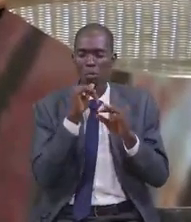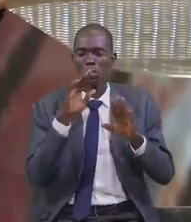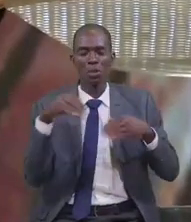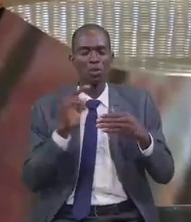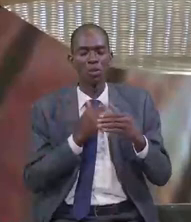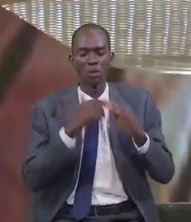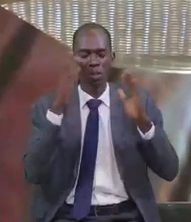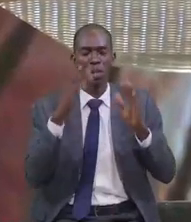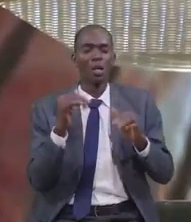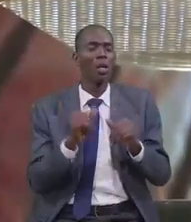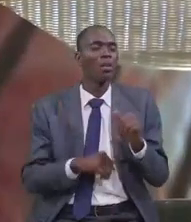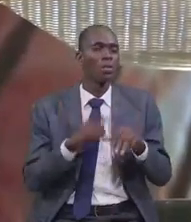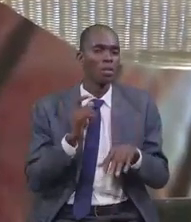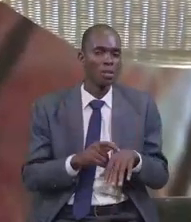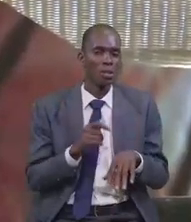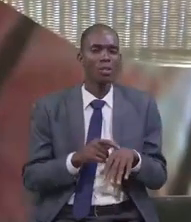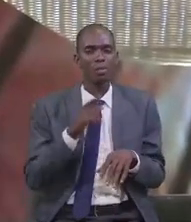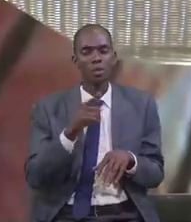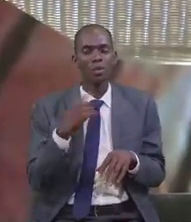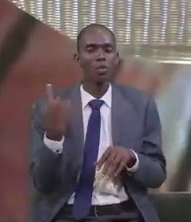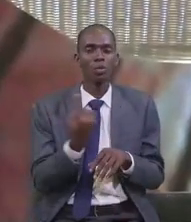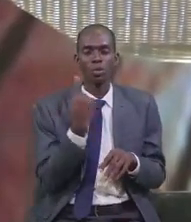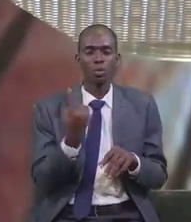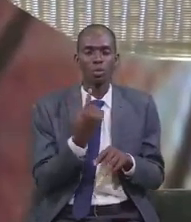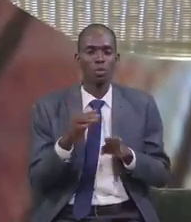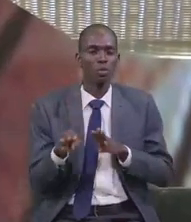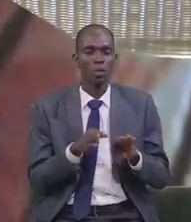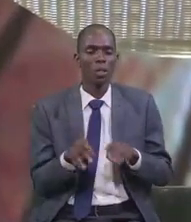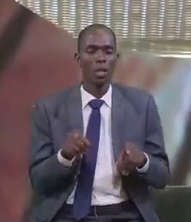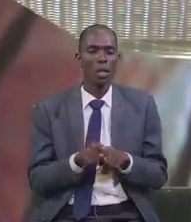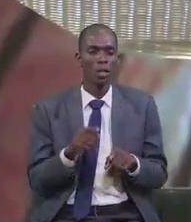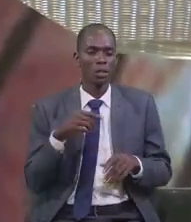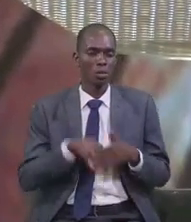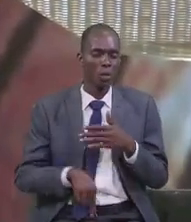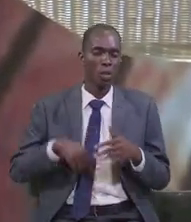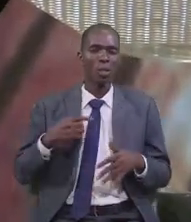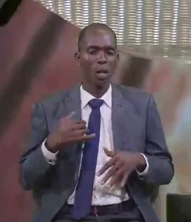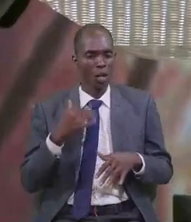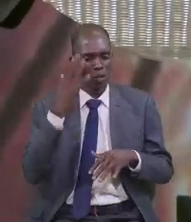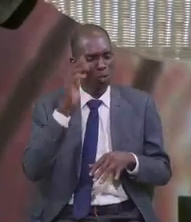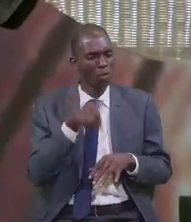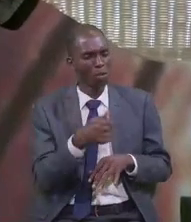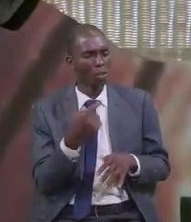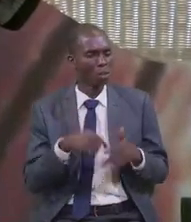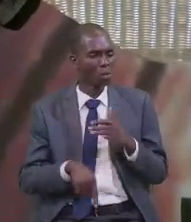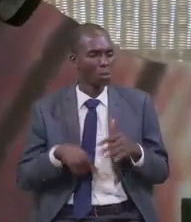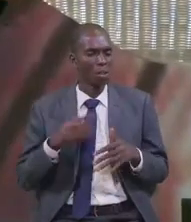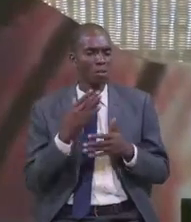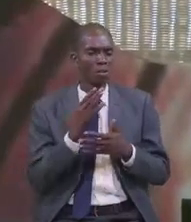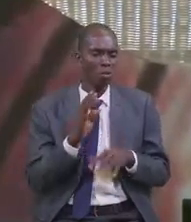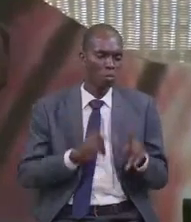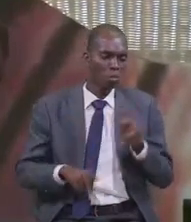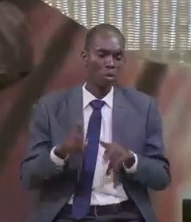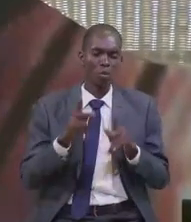profonde, l'homme là, il porte la vie profonde au-delà de ce qu'on lui dit, je connais la vie profonde, un